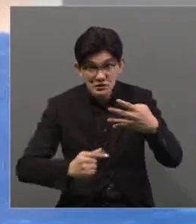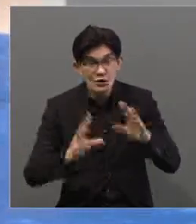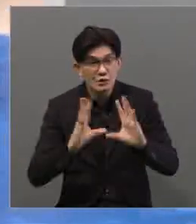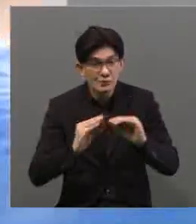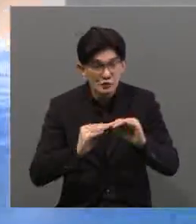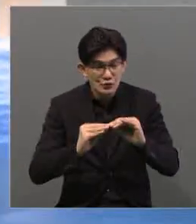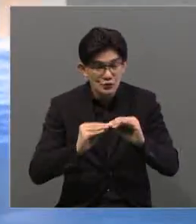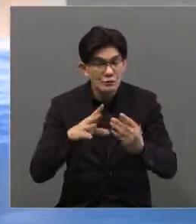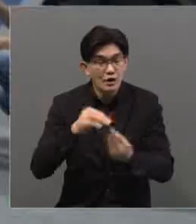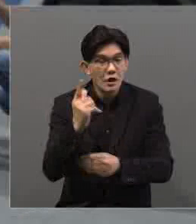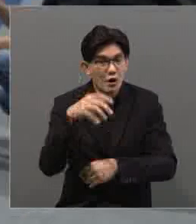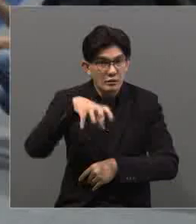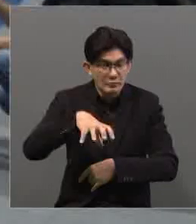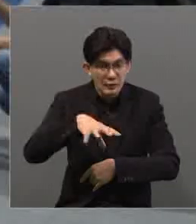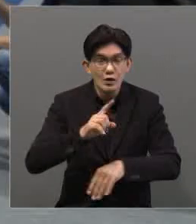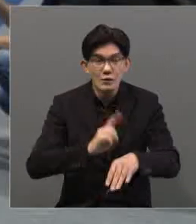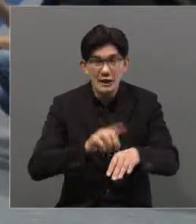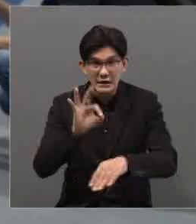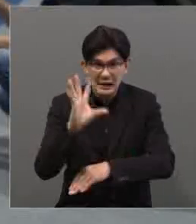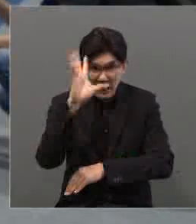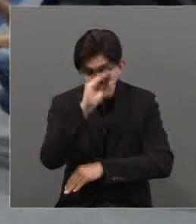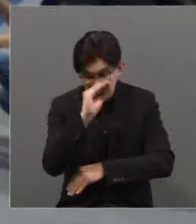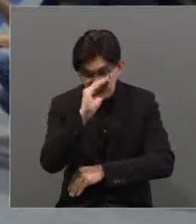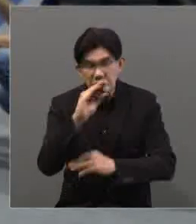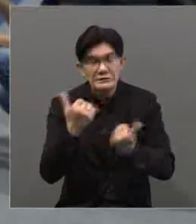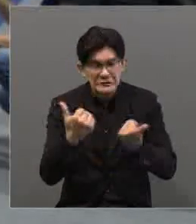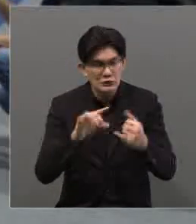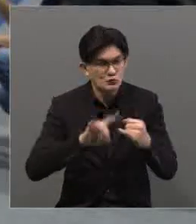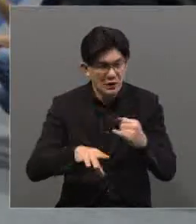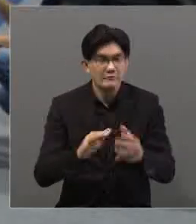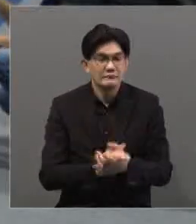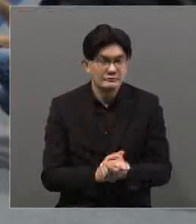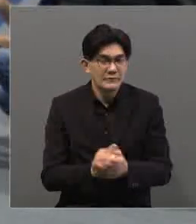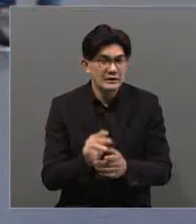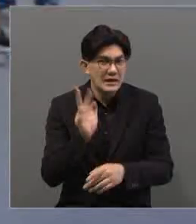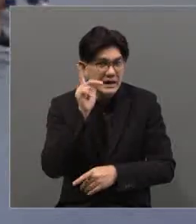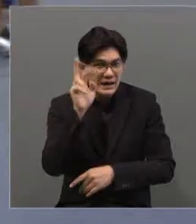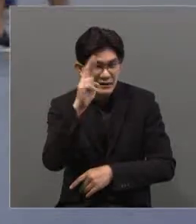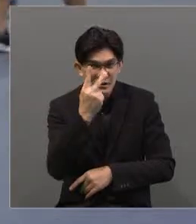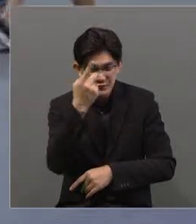ชาติสิริกิติ์จัดจนถึงเวลา 21:00 นหรือว่า 3:00 นก็ยังพอมีเวลาหลังจบข่าวเ